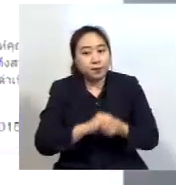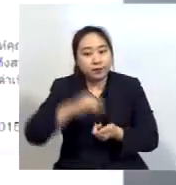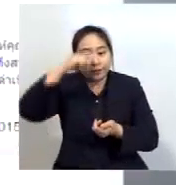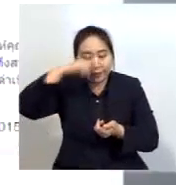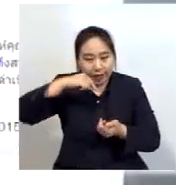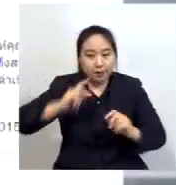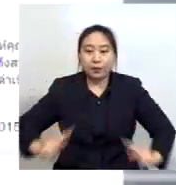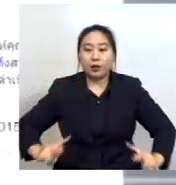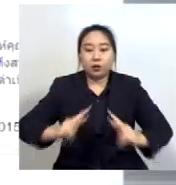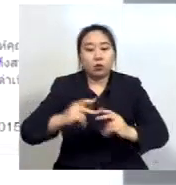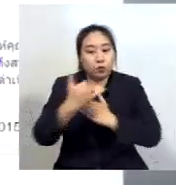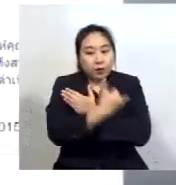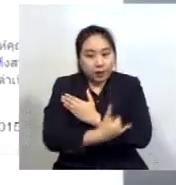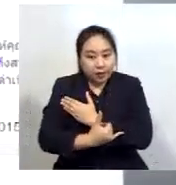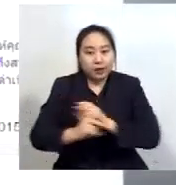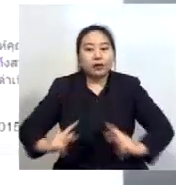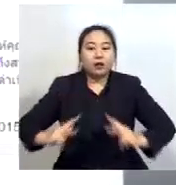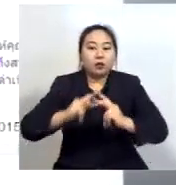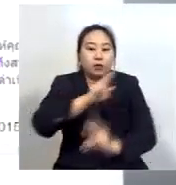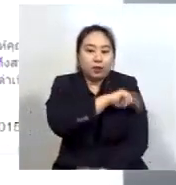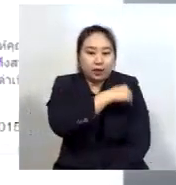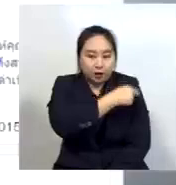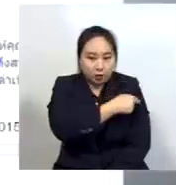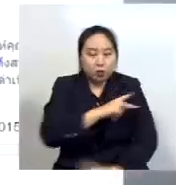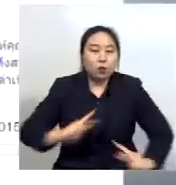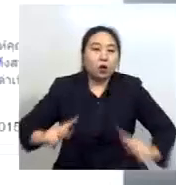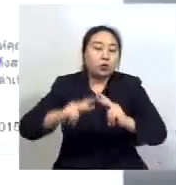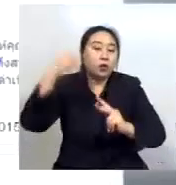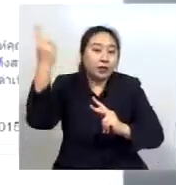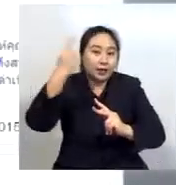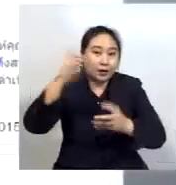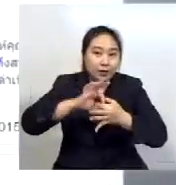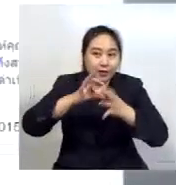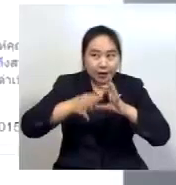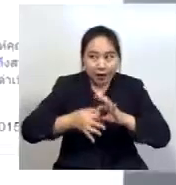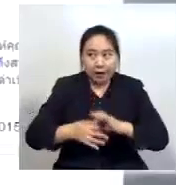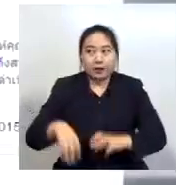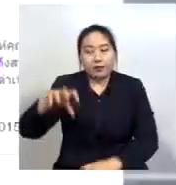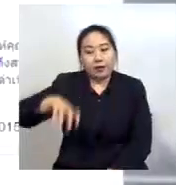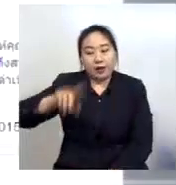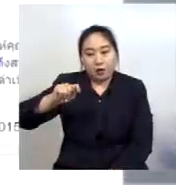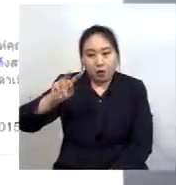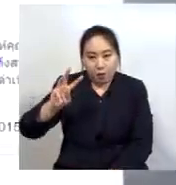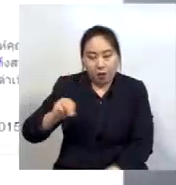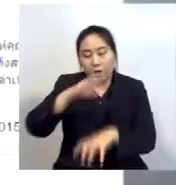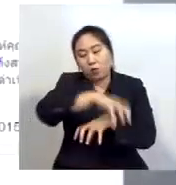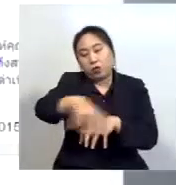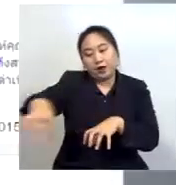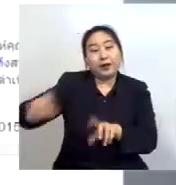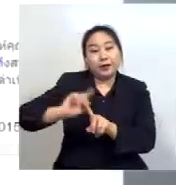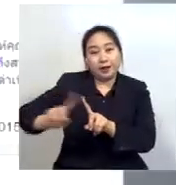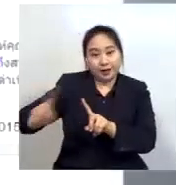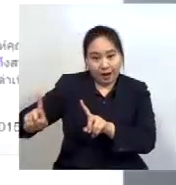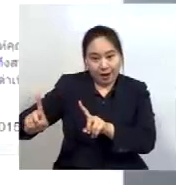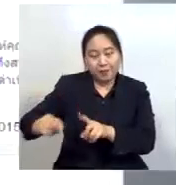เป็นกระทรวงการต่างประเทศกระทรวงสาธารณสุขกระทรวงการท่องเที่ยวและกีฬาสำนักงานตรวจคนเข้าเมืองและหน่วยงานอื่นๆแบ่ง